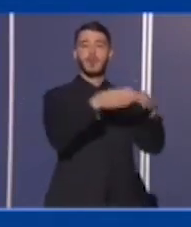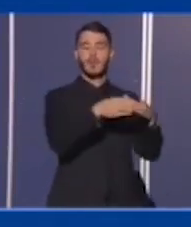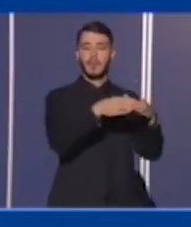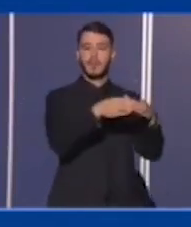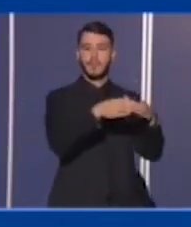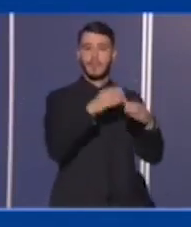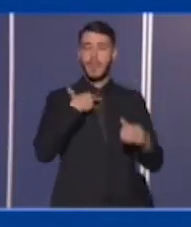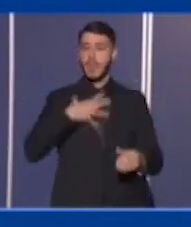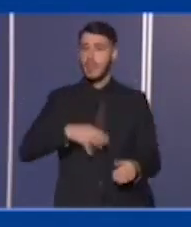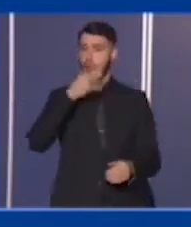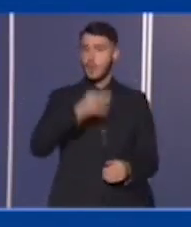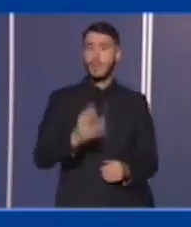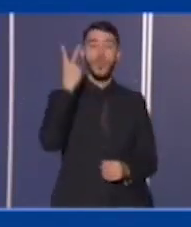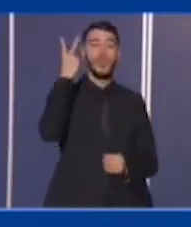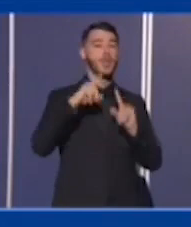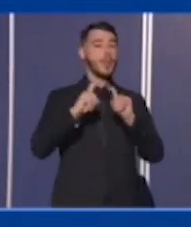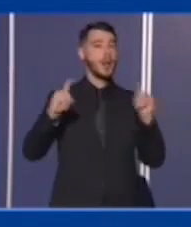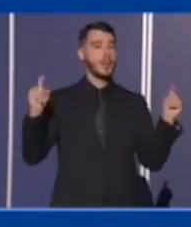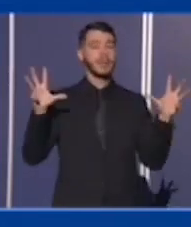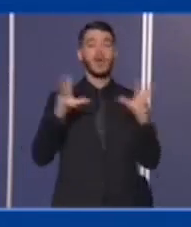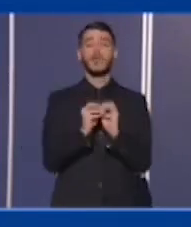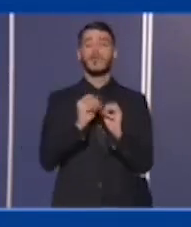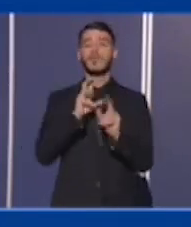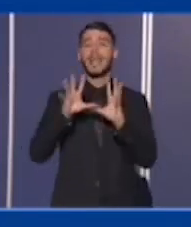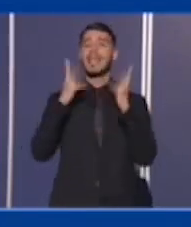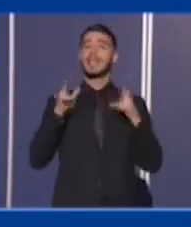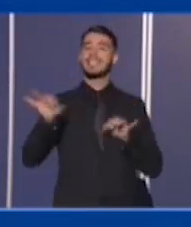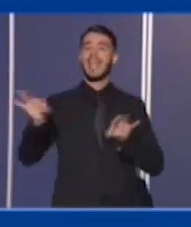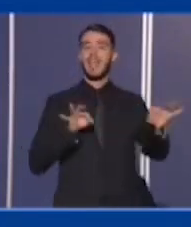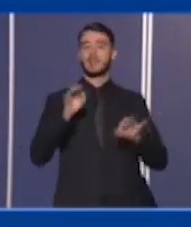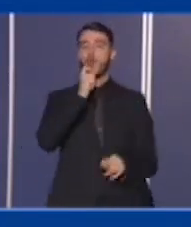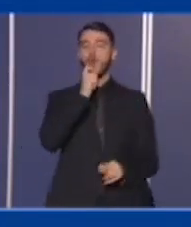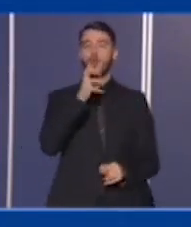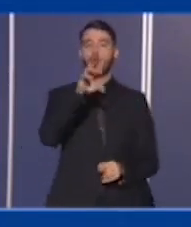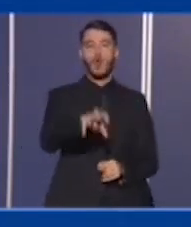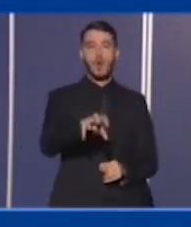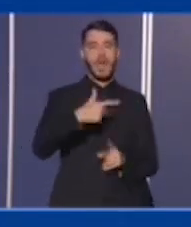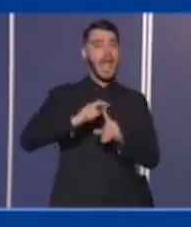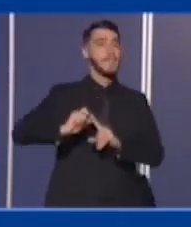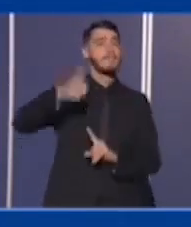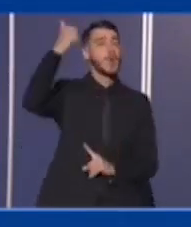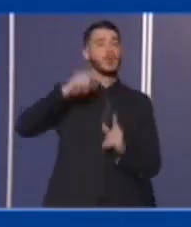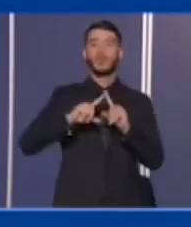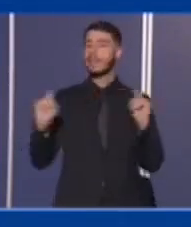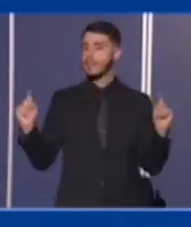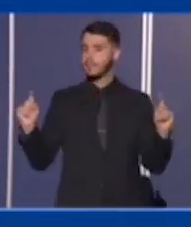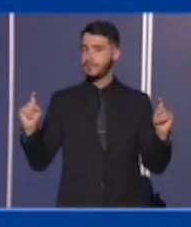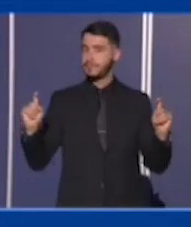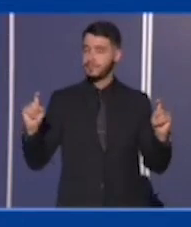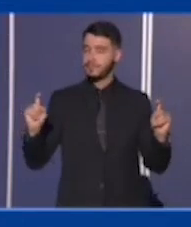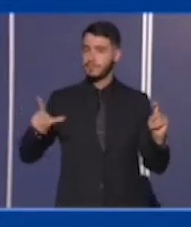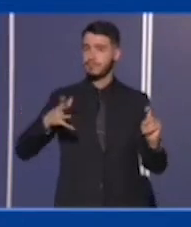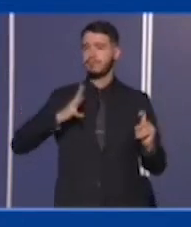σημαντικά πράγματα ως προς το γενικό σχεδιασμό του κόμματός μας. Το πρώτο είναι ότι μετά από εισήγηση των στελεχών